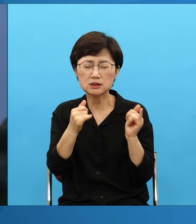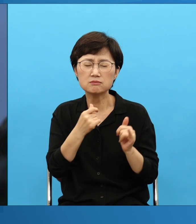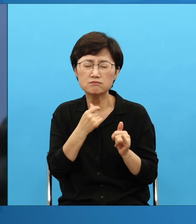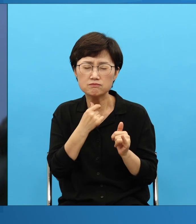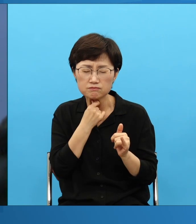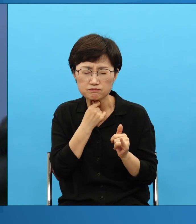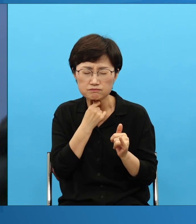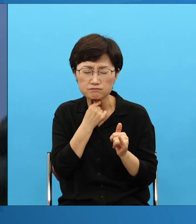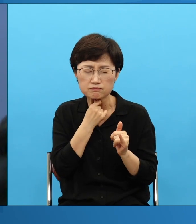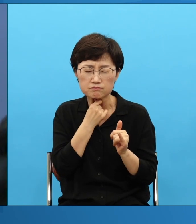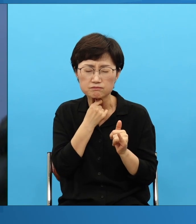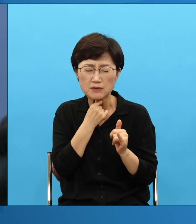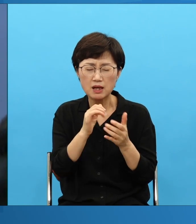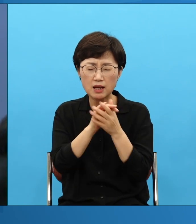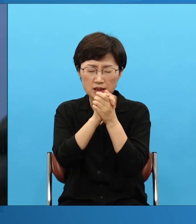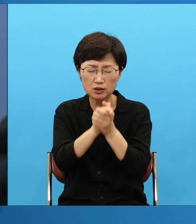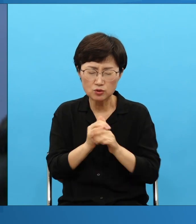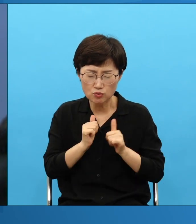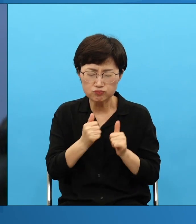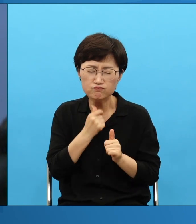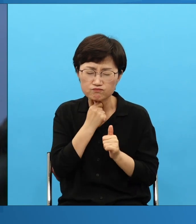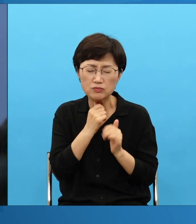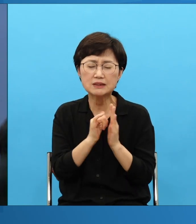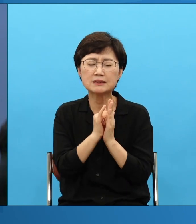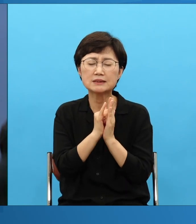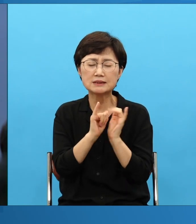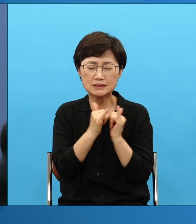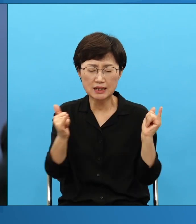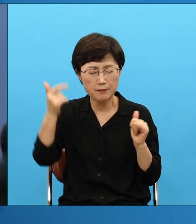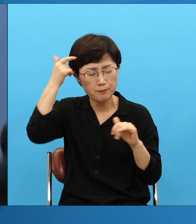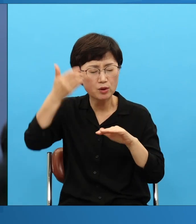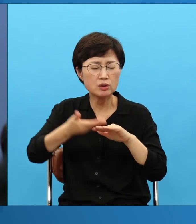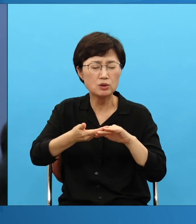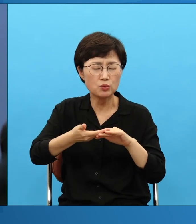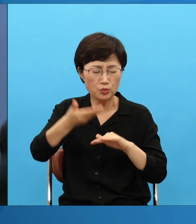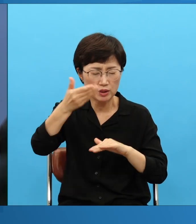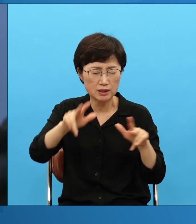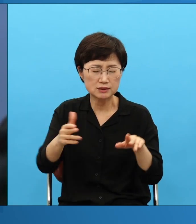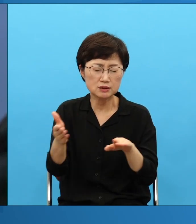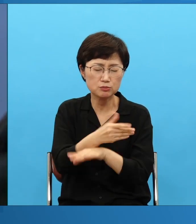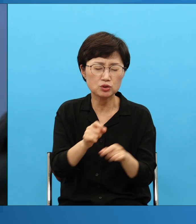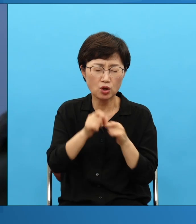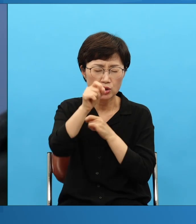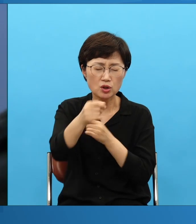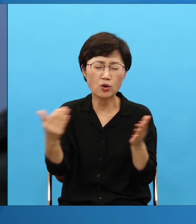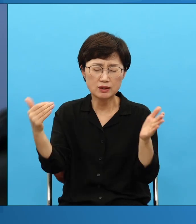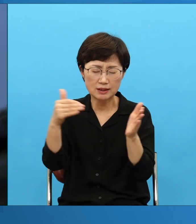기도의 사람들 위해 upon all the people of prayer who will go out as witnesses of the spiritual summit. 지금부터